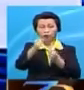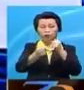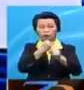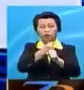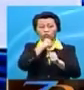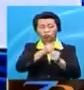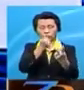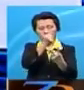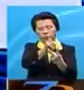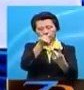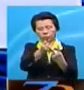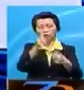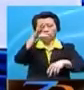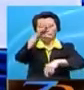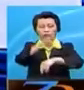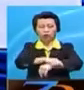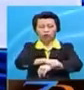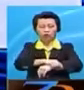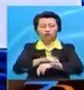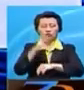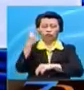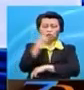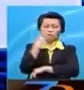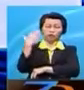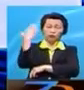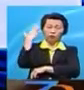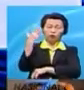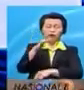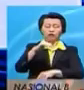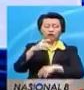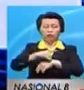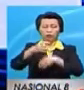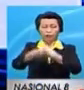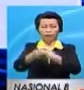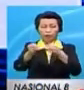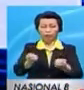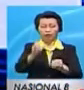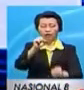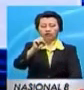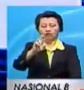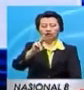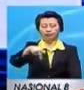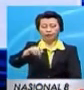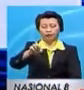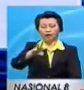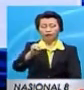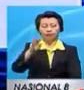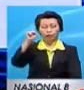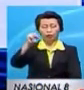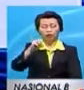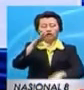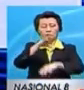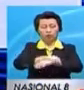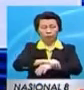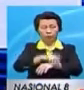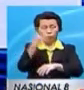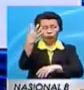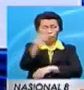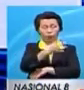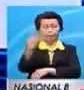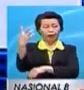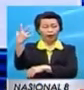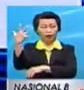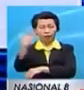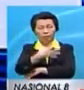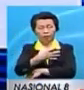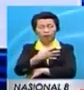tahun masing-masing ditahan kemarin dan semalam di pejabat SPRM Sabah. Masing-masing direman 7 hari dan 4 hari bermula